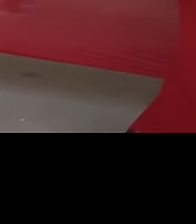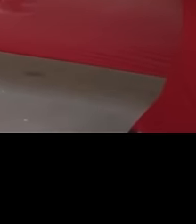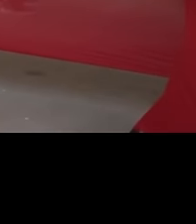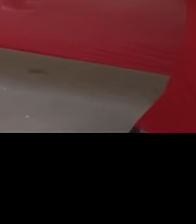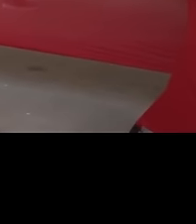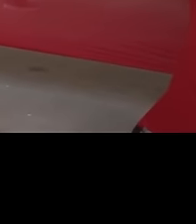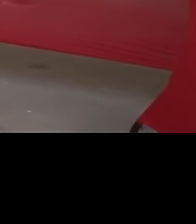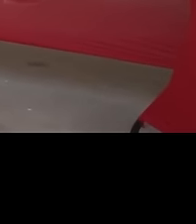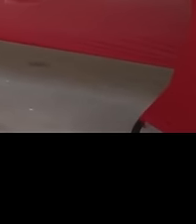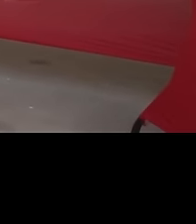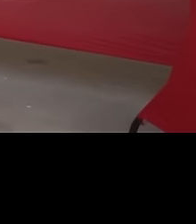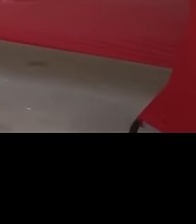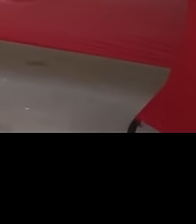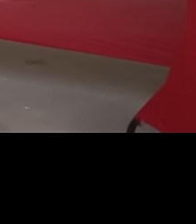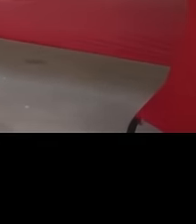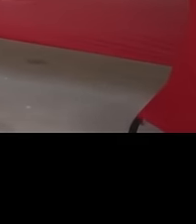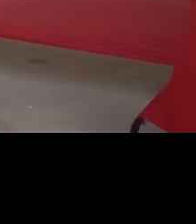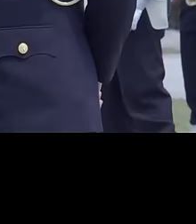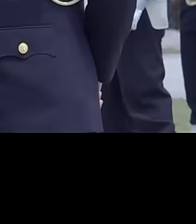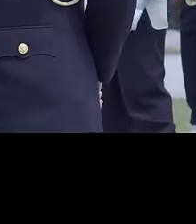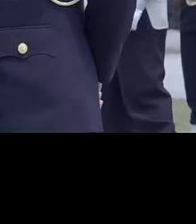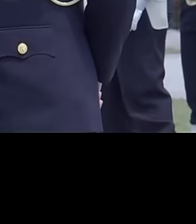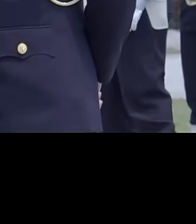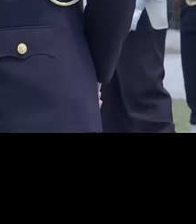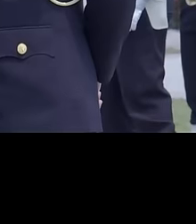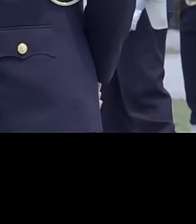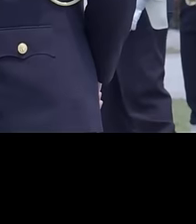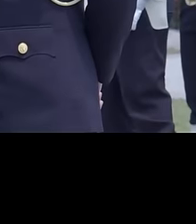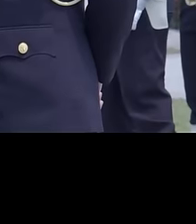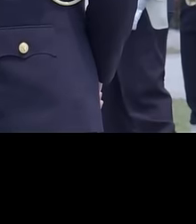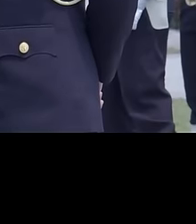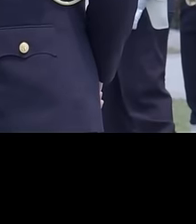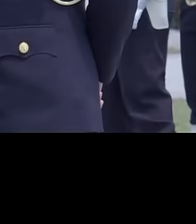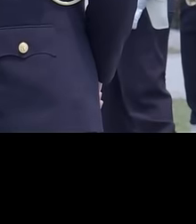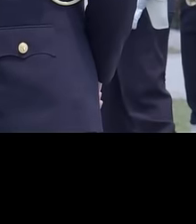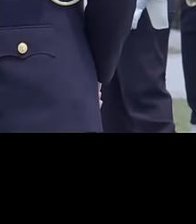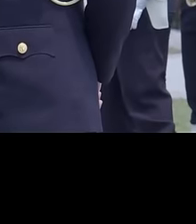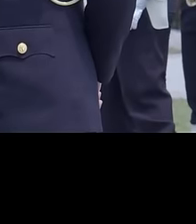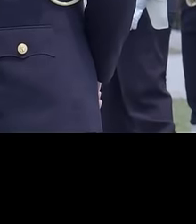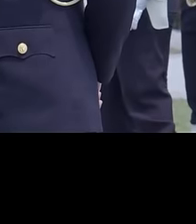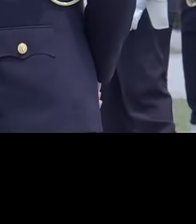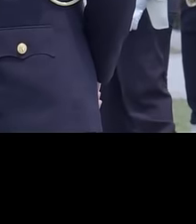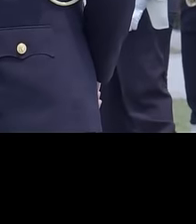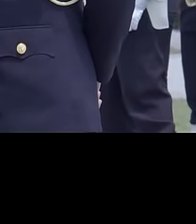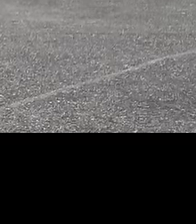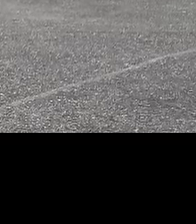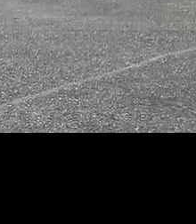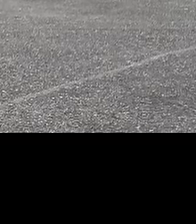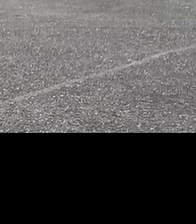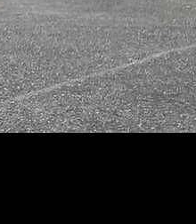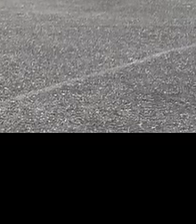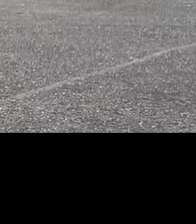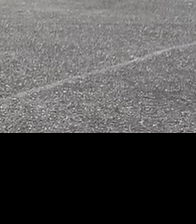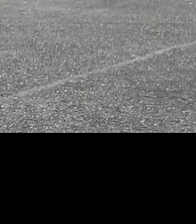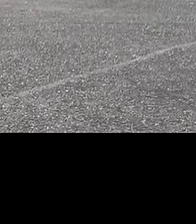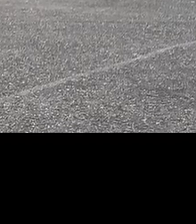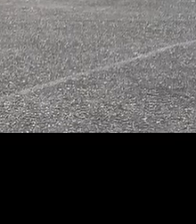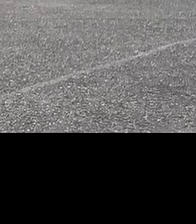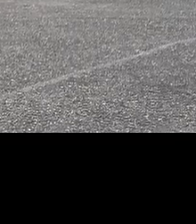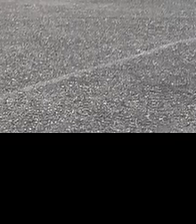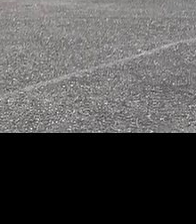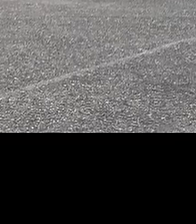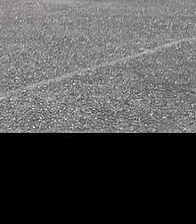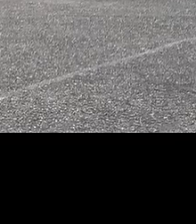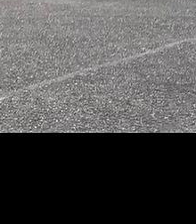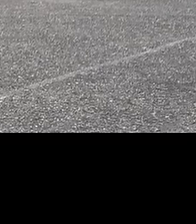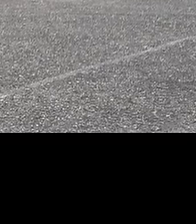rechtsstaat gewaarborgd. Door capaciteitsversterking van belangrijke instituten is er een stevige basis